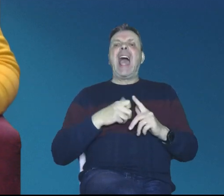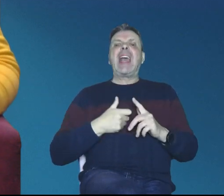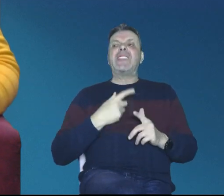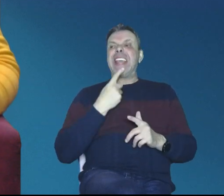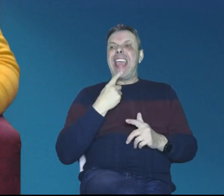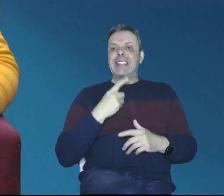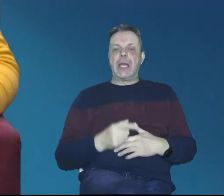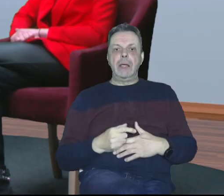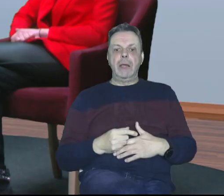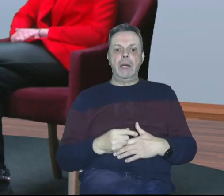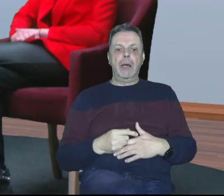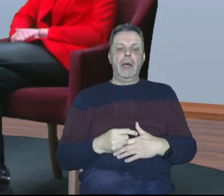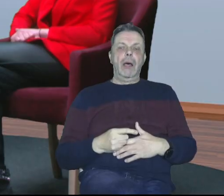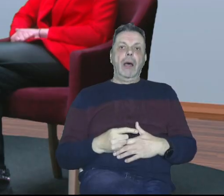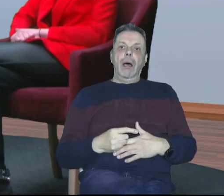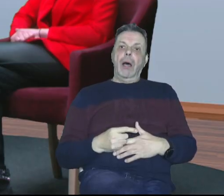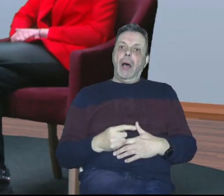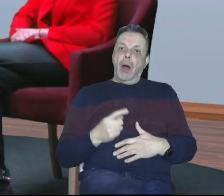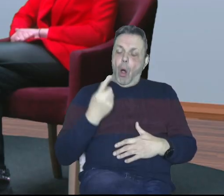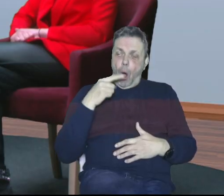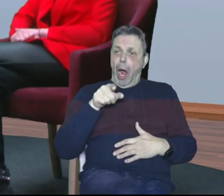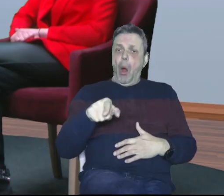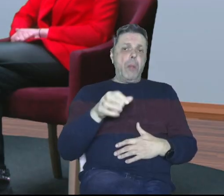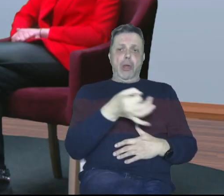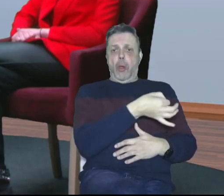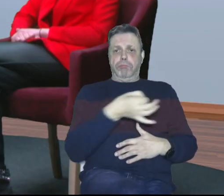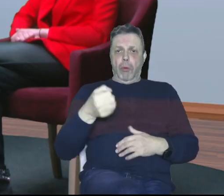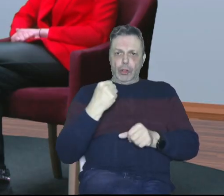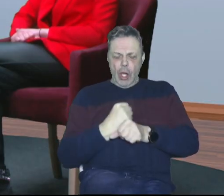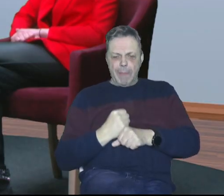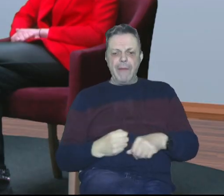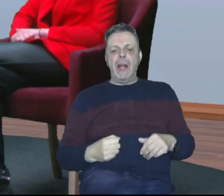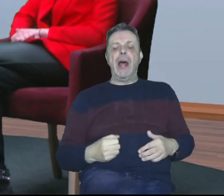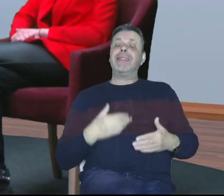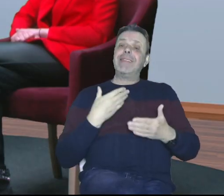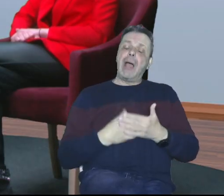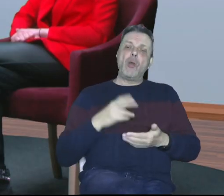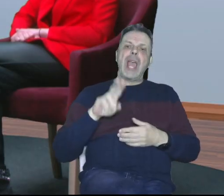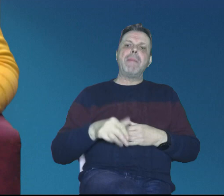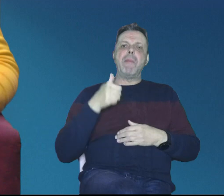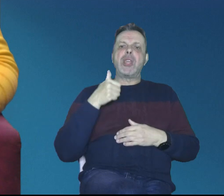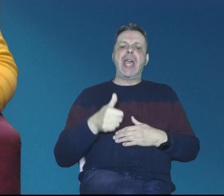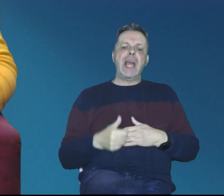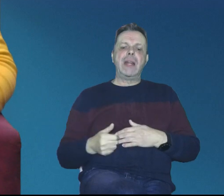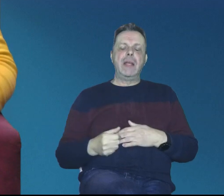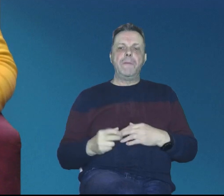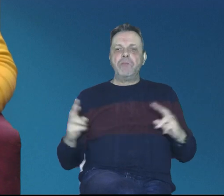kajkavskom. Ostala je bez riječi, ali naravno ona je to odlično svladala. Tako da imamo